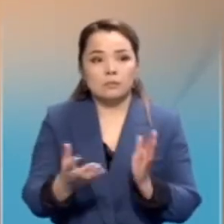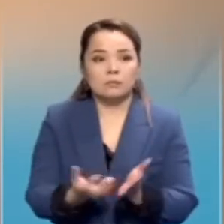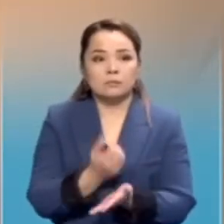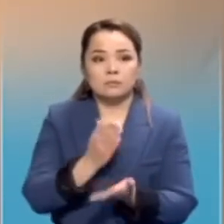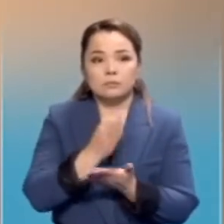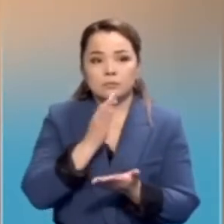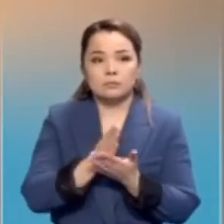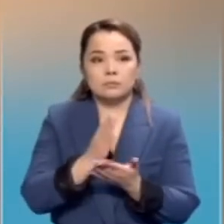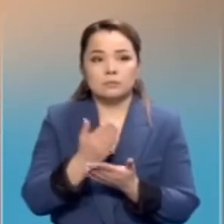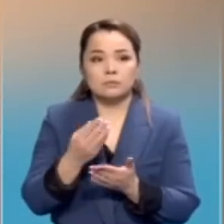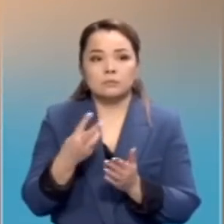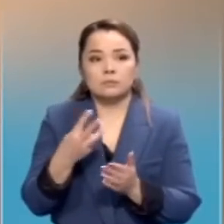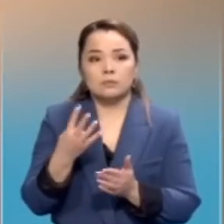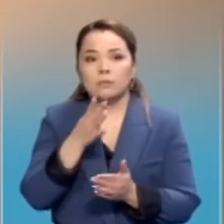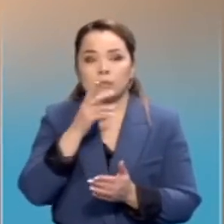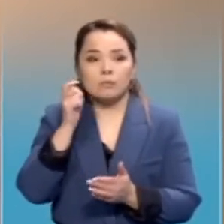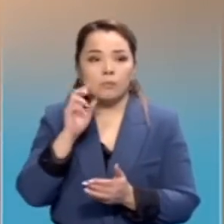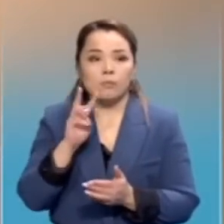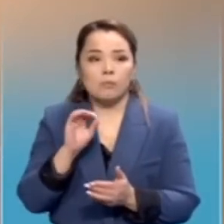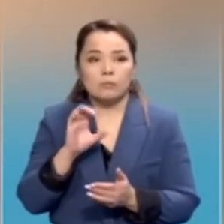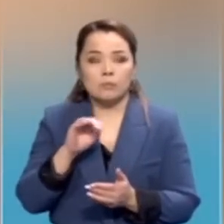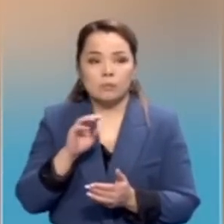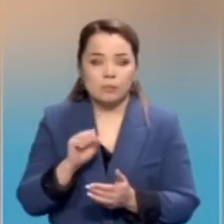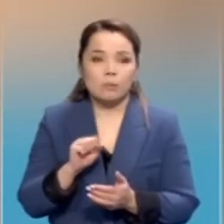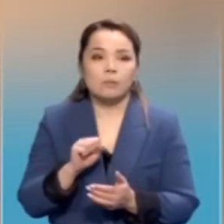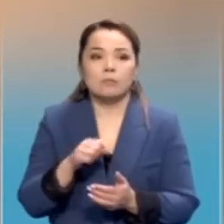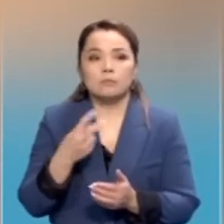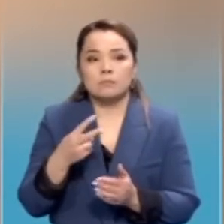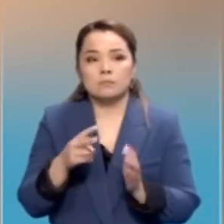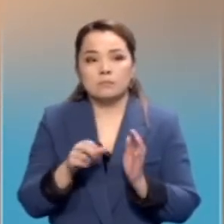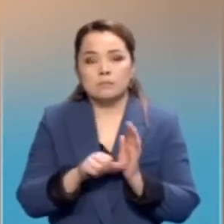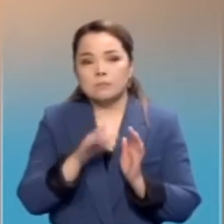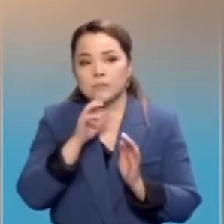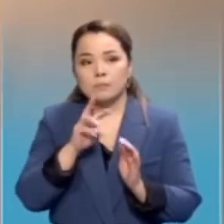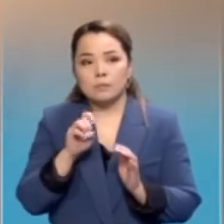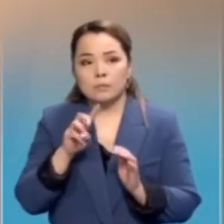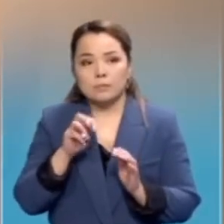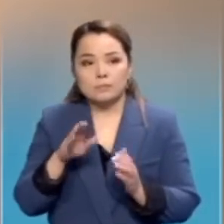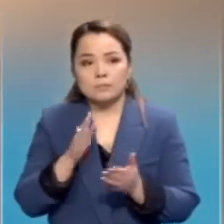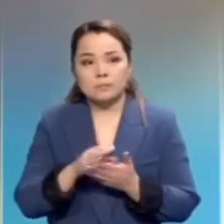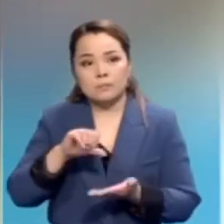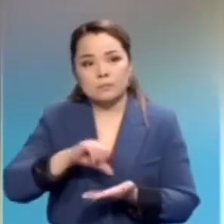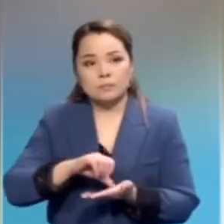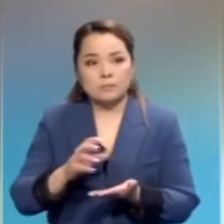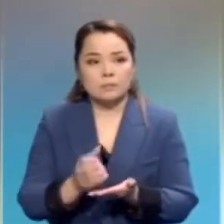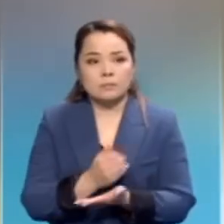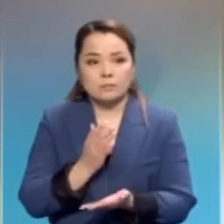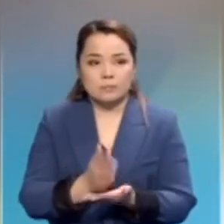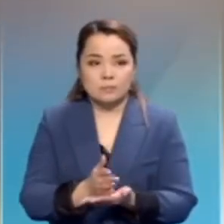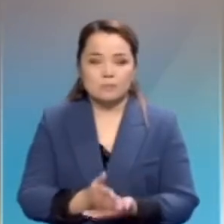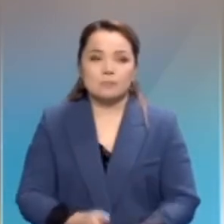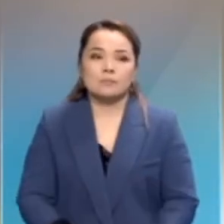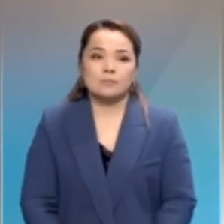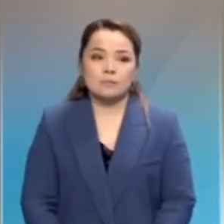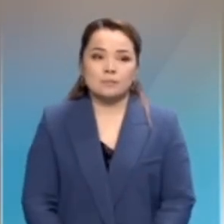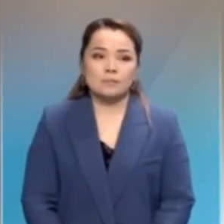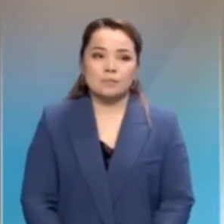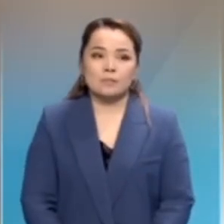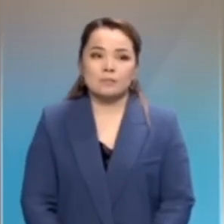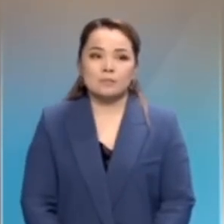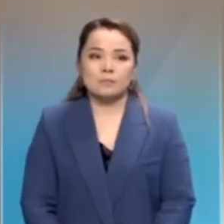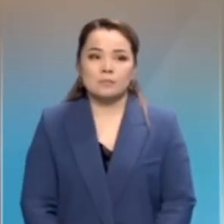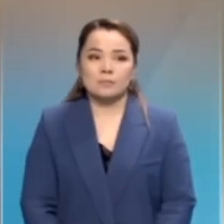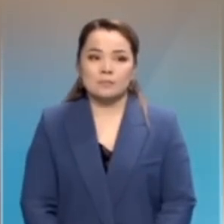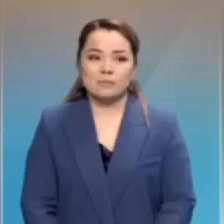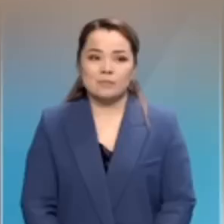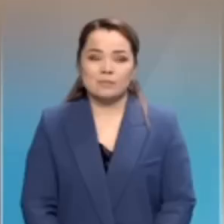sätti. Olar 34 jastağı Mustafa Afçi men 26 jastağı Mehmet Ali Şakir oğlu. Kadir. Abi.